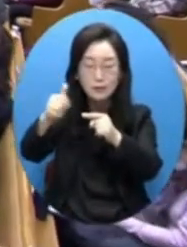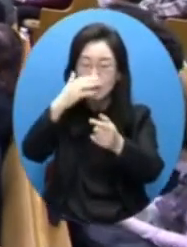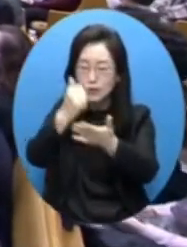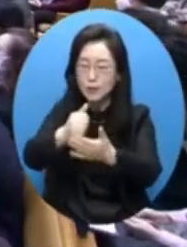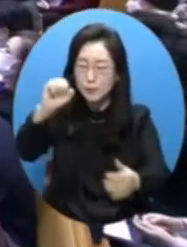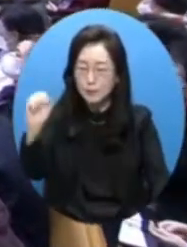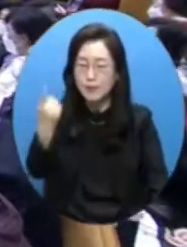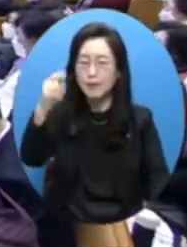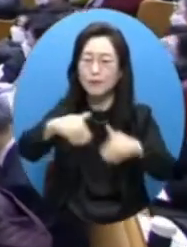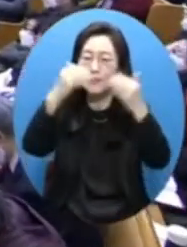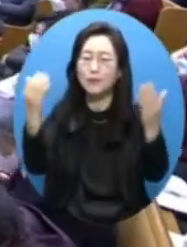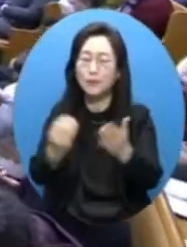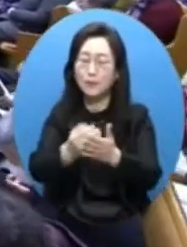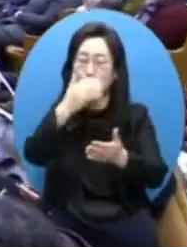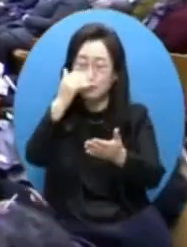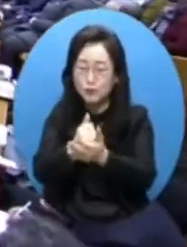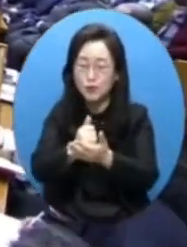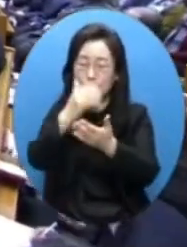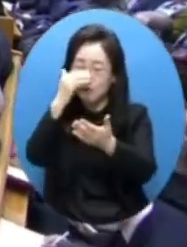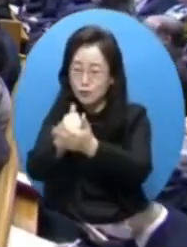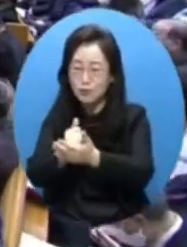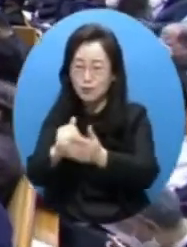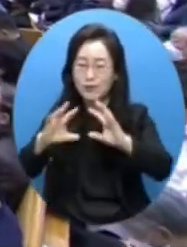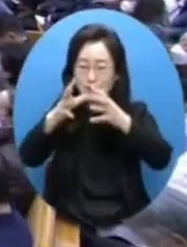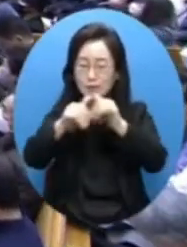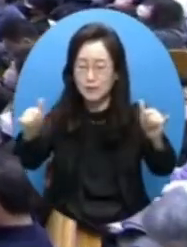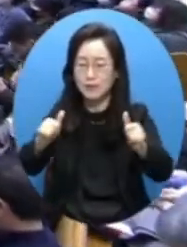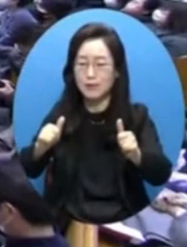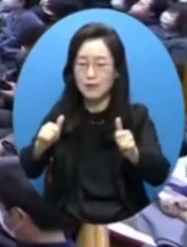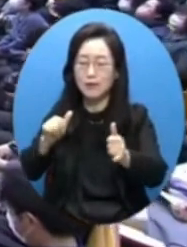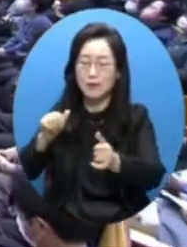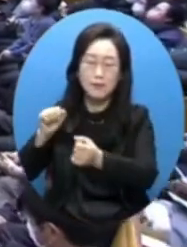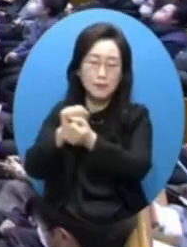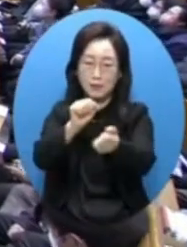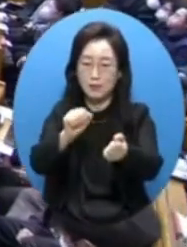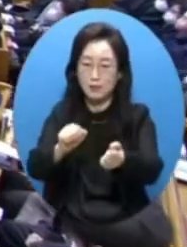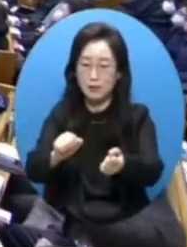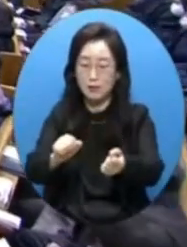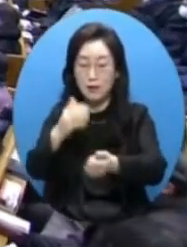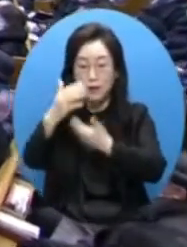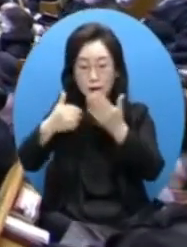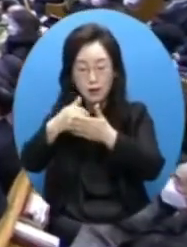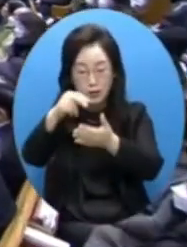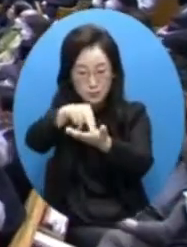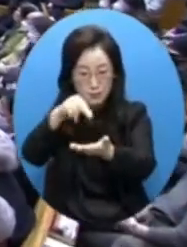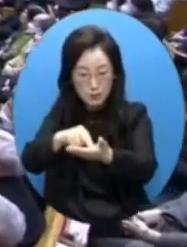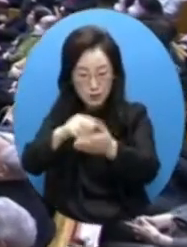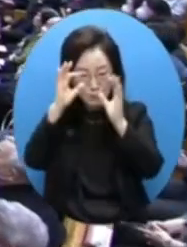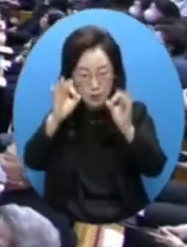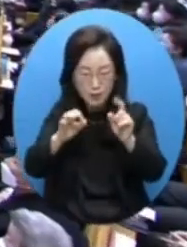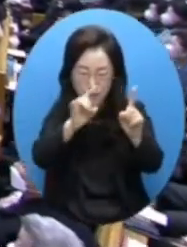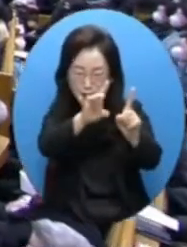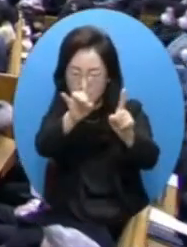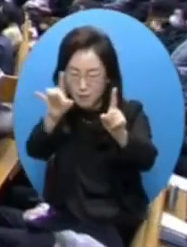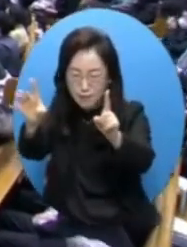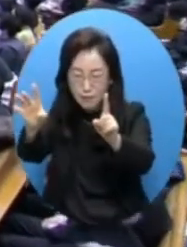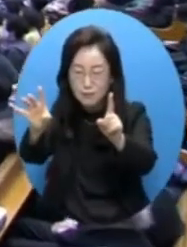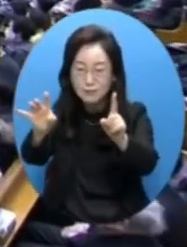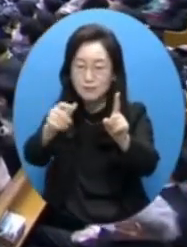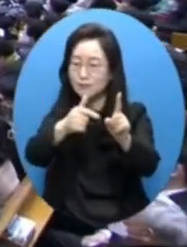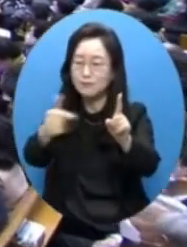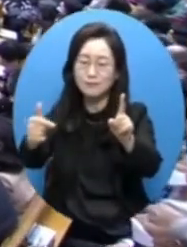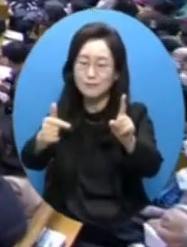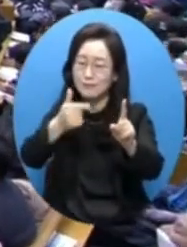말미암아 죄가 온 인류를 두렵게 되었습니다 하나님 앞에서는 이렇게 한 사람 한 사람이 매우